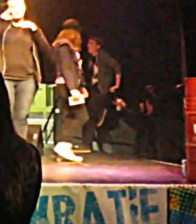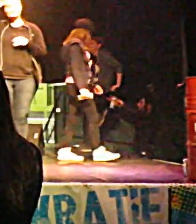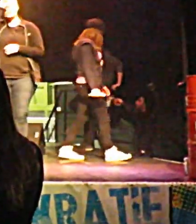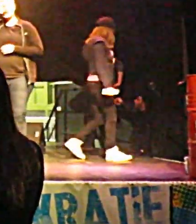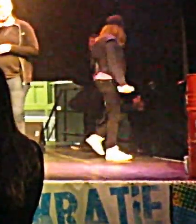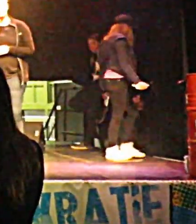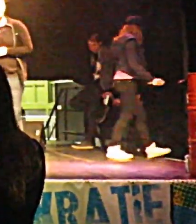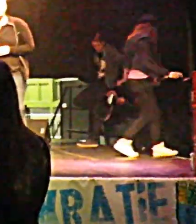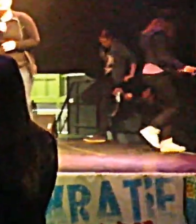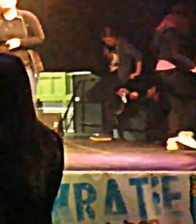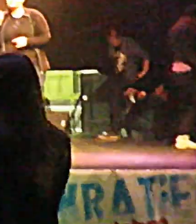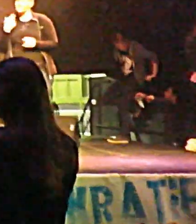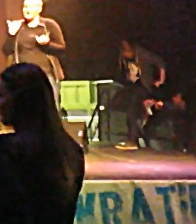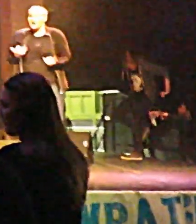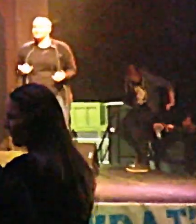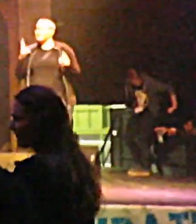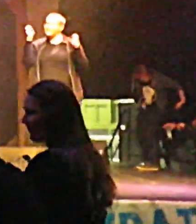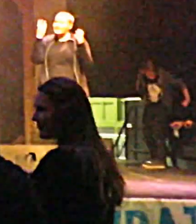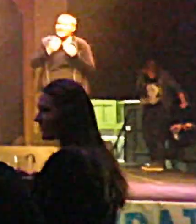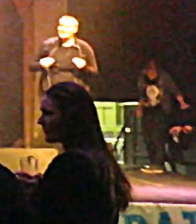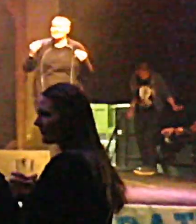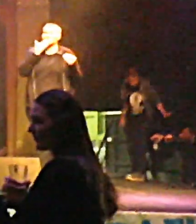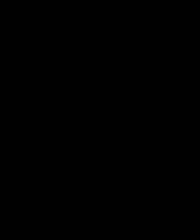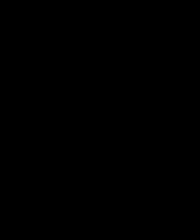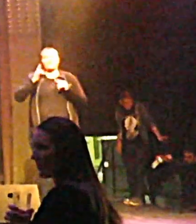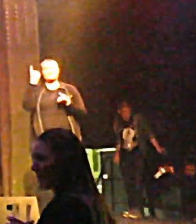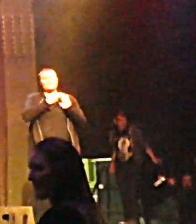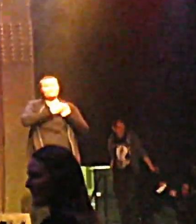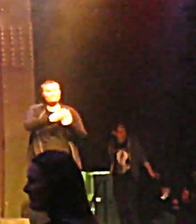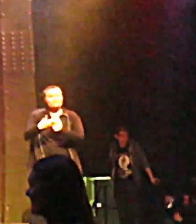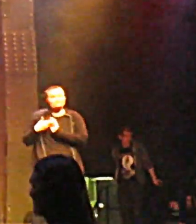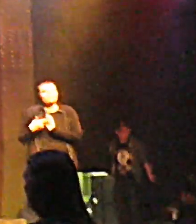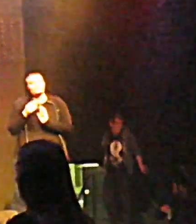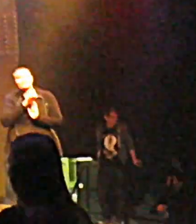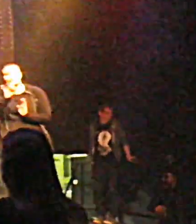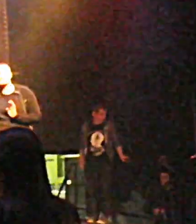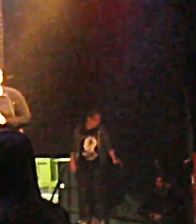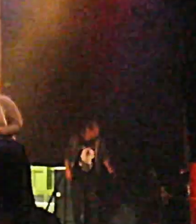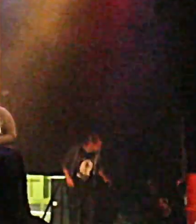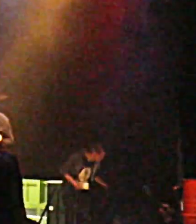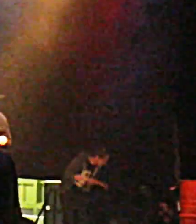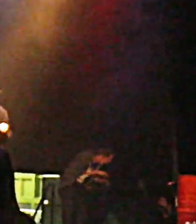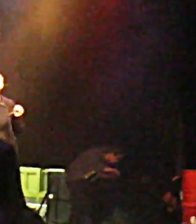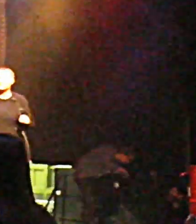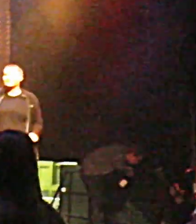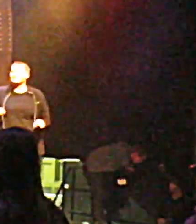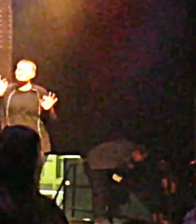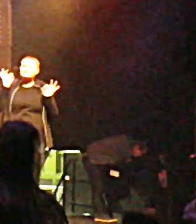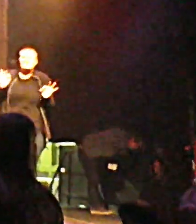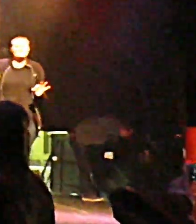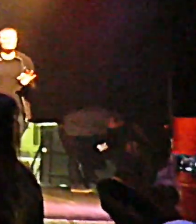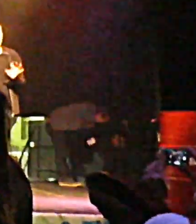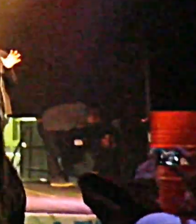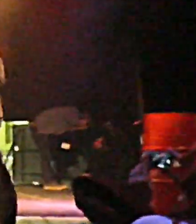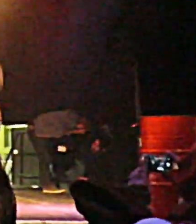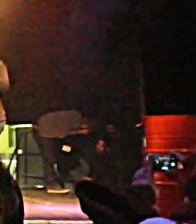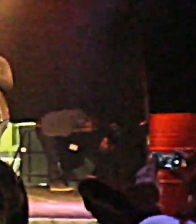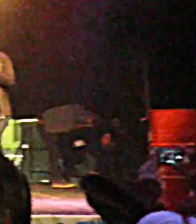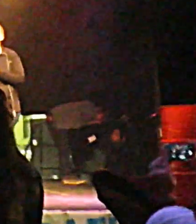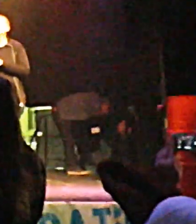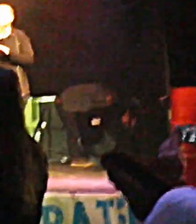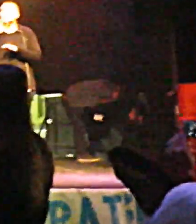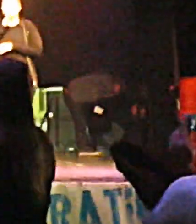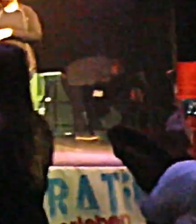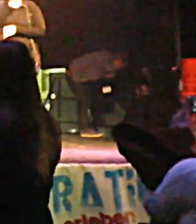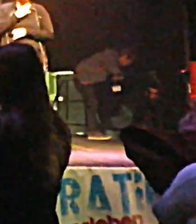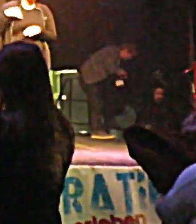Wir haben heute die Ehre, das Ganze ein bisschen zu eröffnen und euch ein bisschen warm zu machen. Es wartet nun ein richtig geiler Abend auf euch. Wir wünschen euch viel Spaß, aber